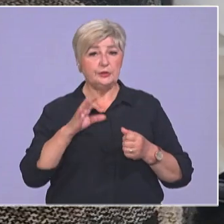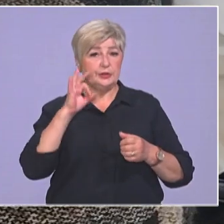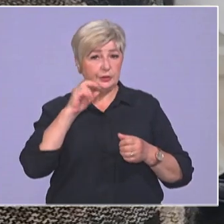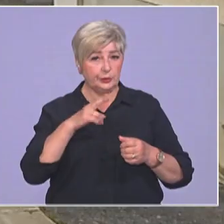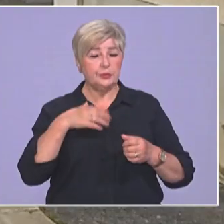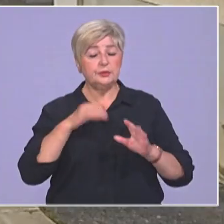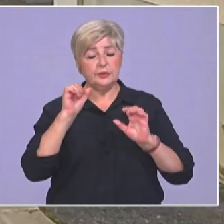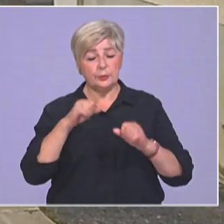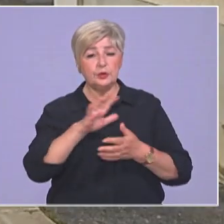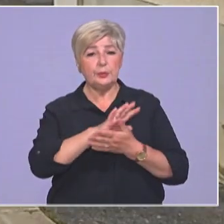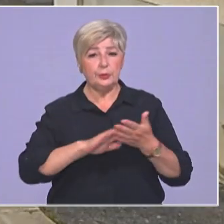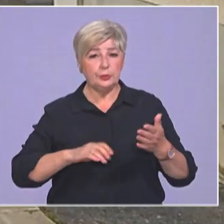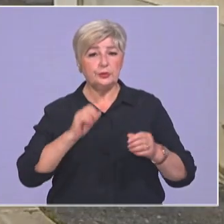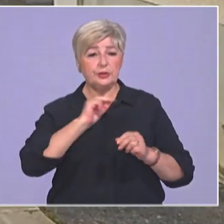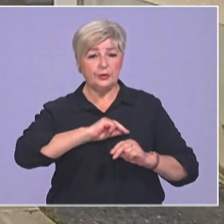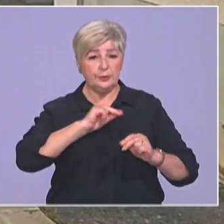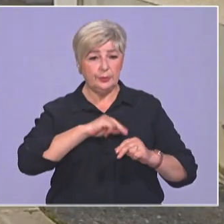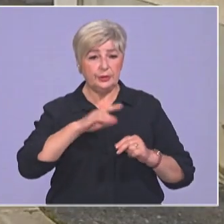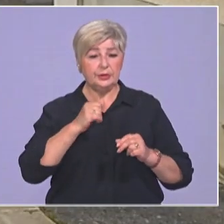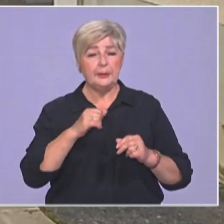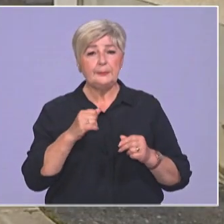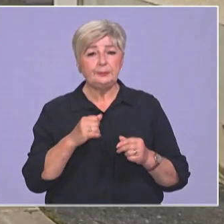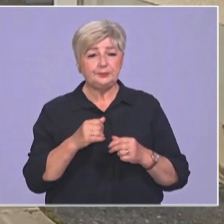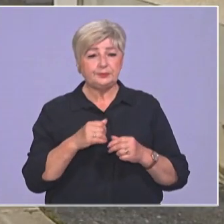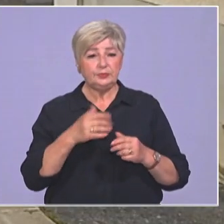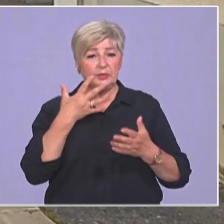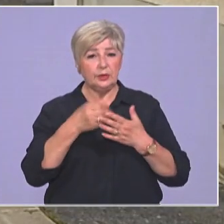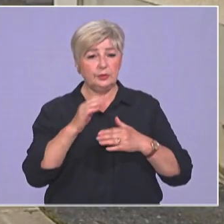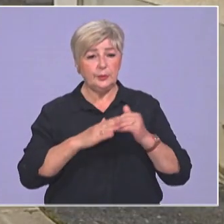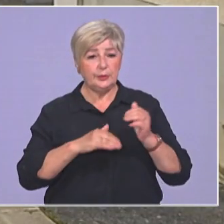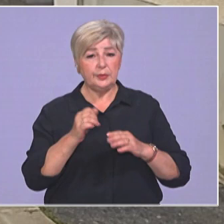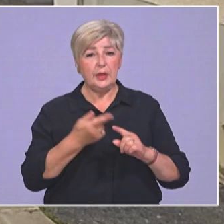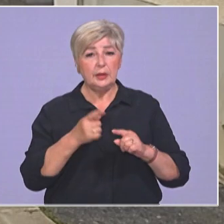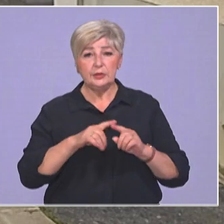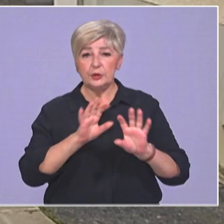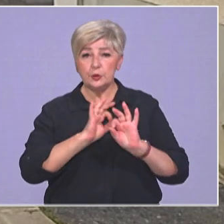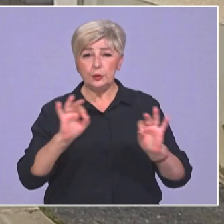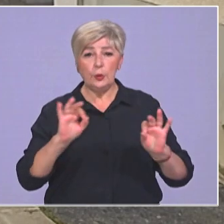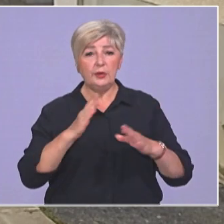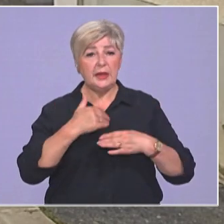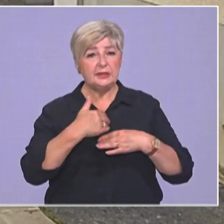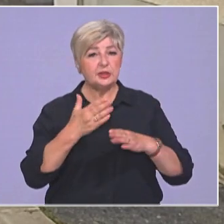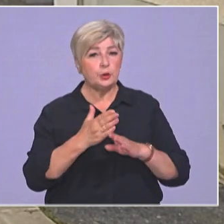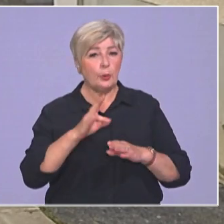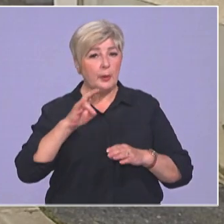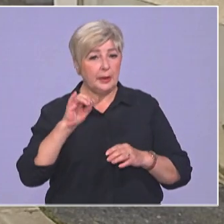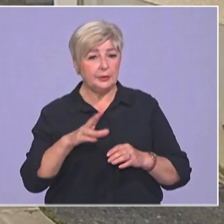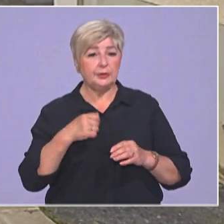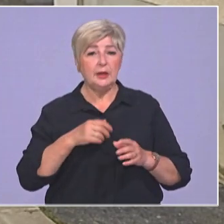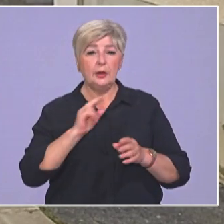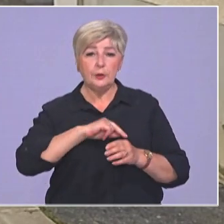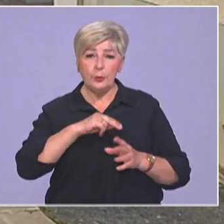своїм фахом. Це чудовий інструмент. Він запропонований як інструмент для роботи з дітьми, в першу